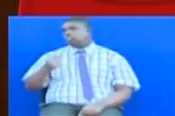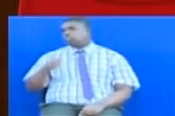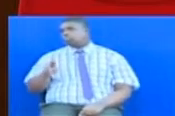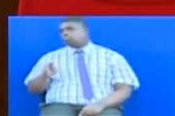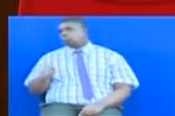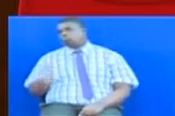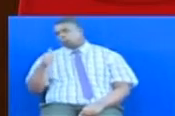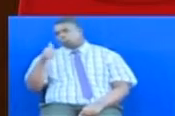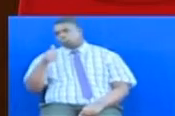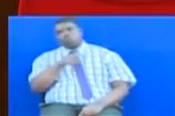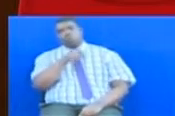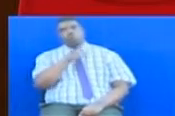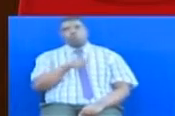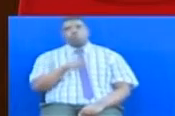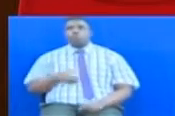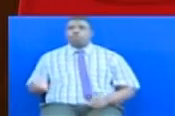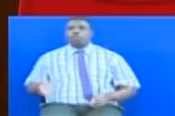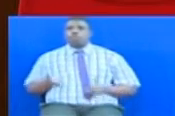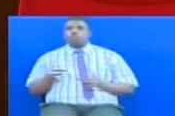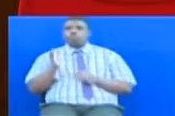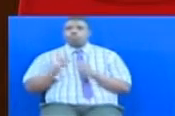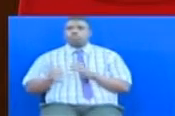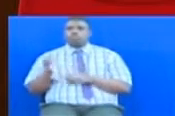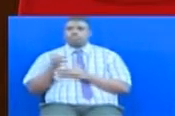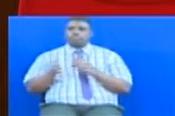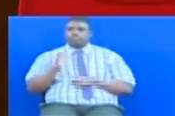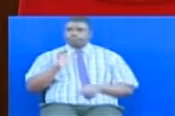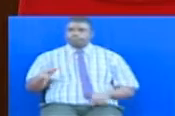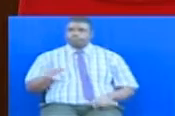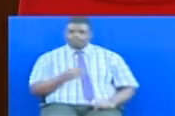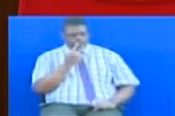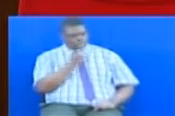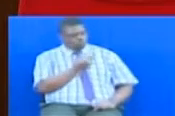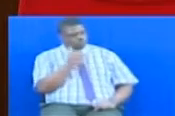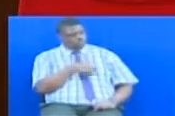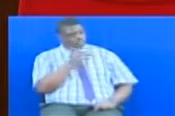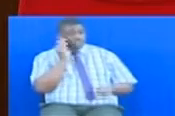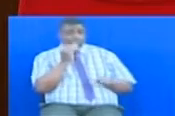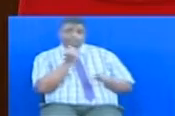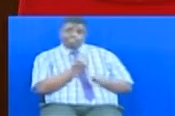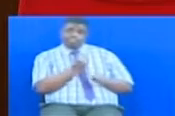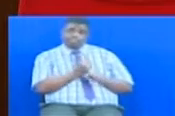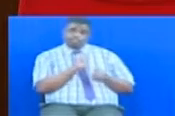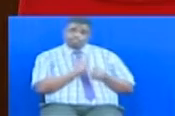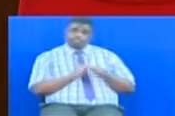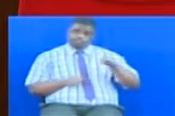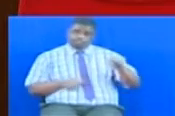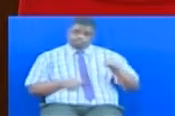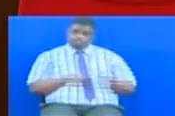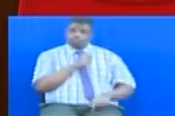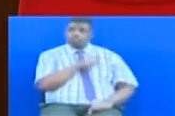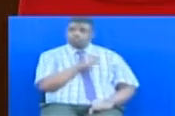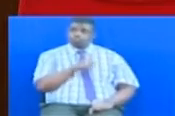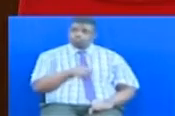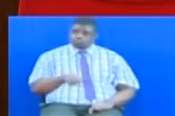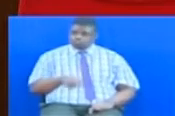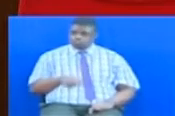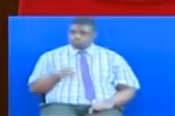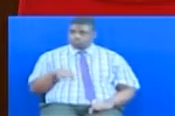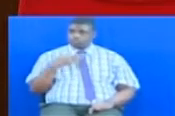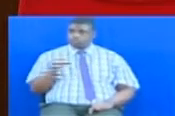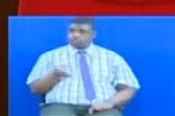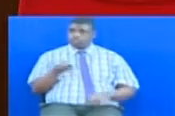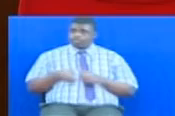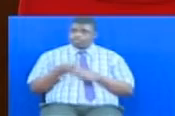wananchi imewahamasisha kuchangia maendeleo yao kwa sababu wanaiona serikali yao inafanya mambo. Kwa hiyo na wananchi wamezidi kujitolea katika